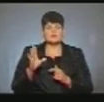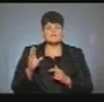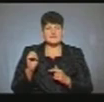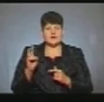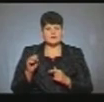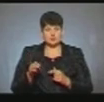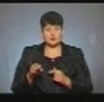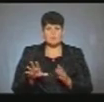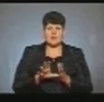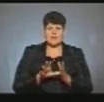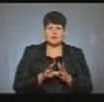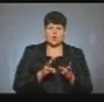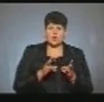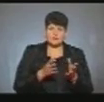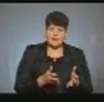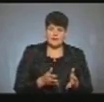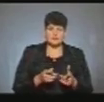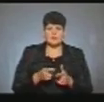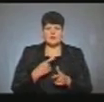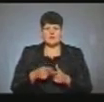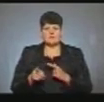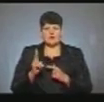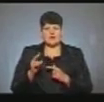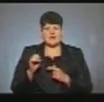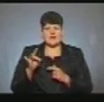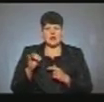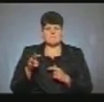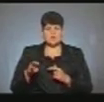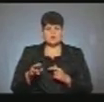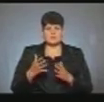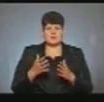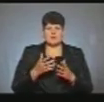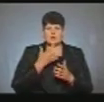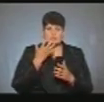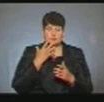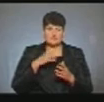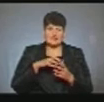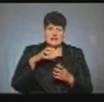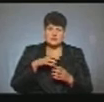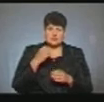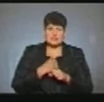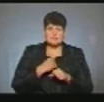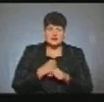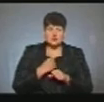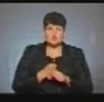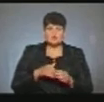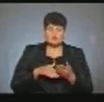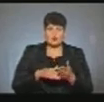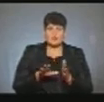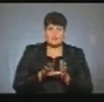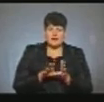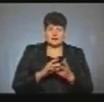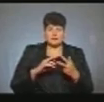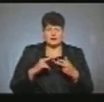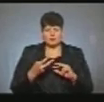або електрокотел, або керамічні панелі, або тепловий насос, який працює за допомогою електричної енергії,